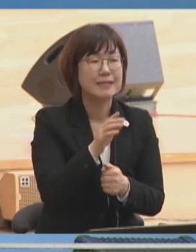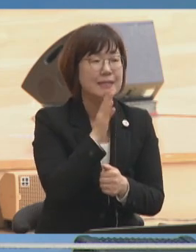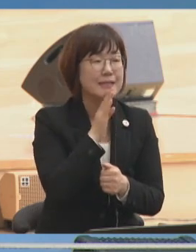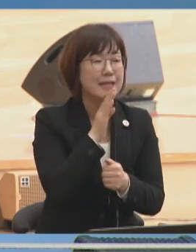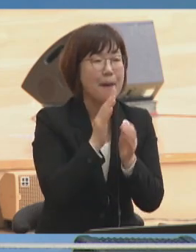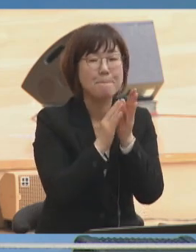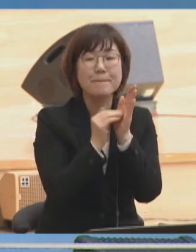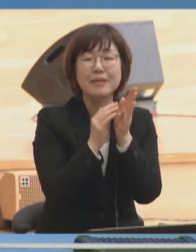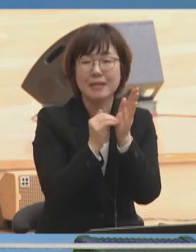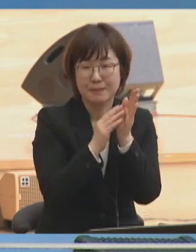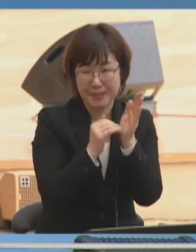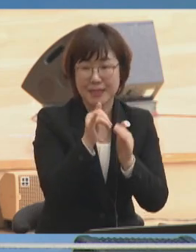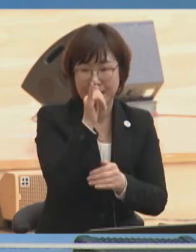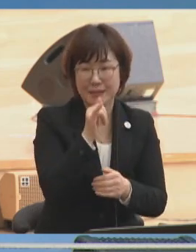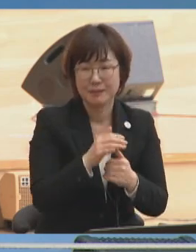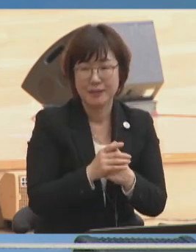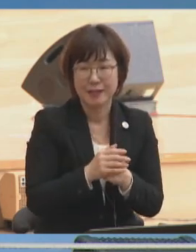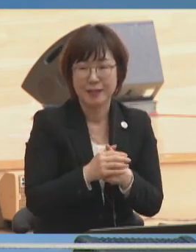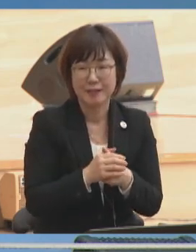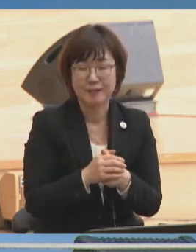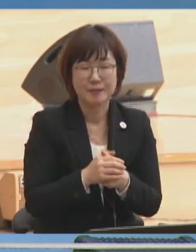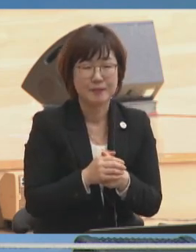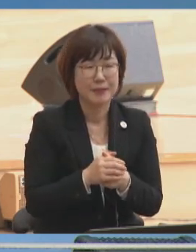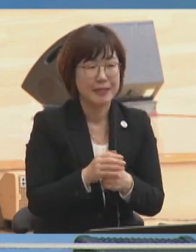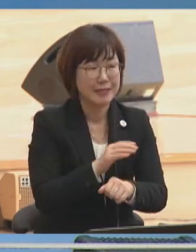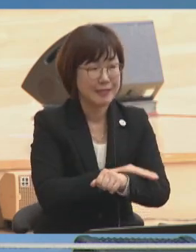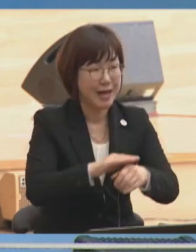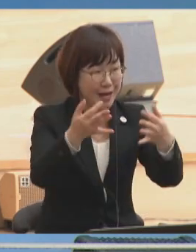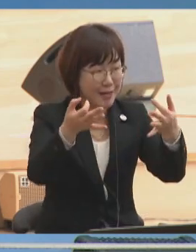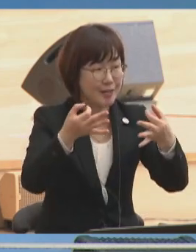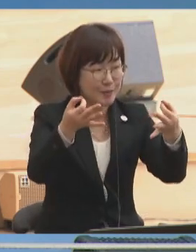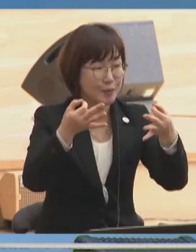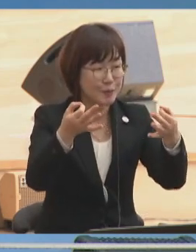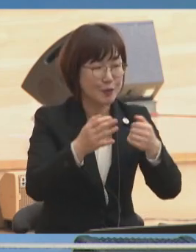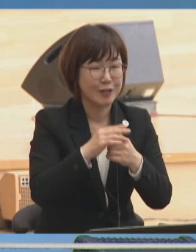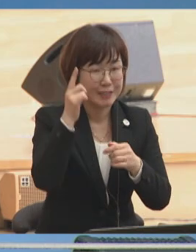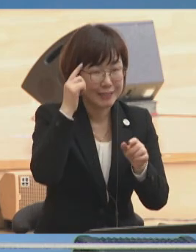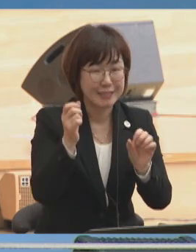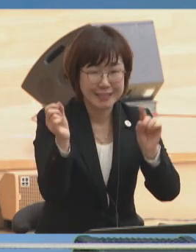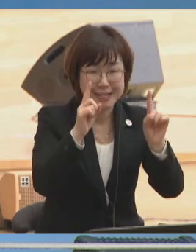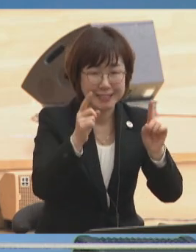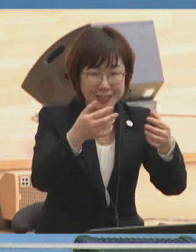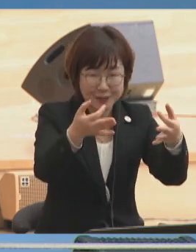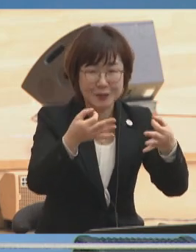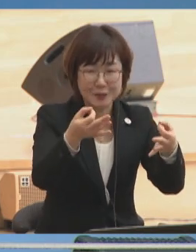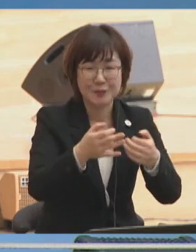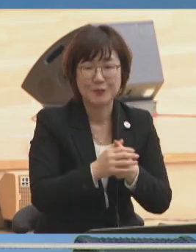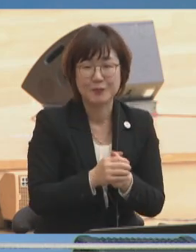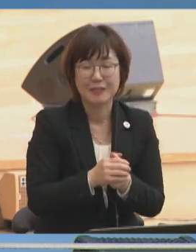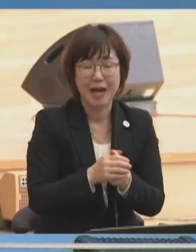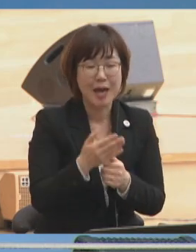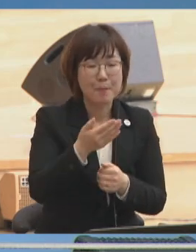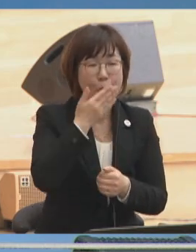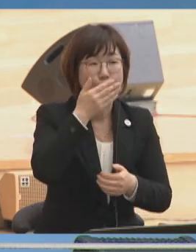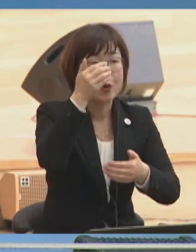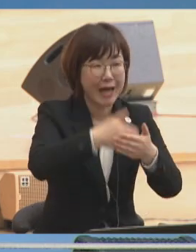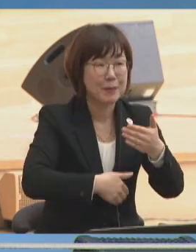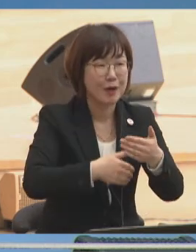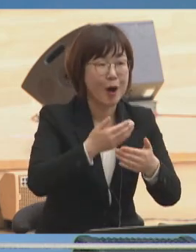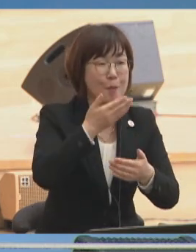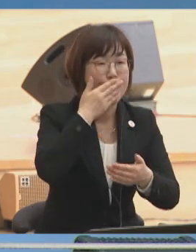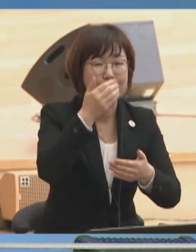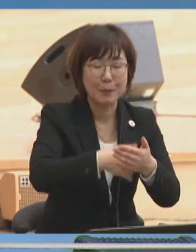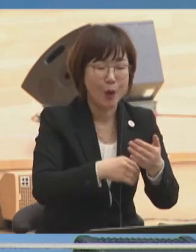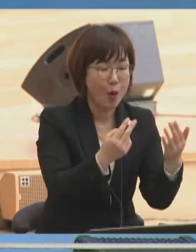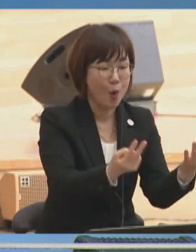비밀이 있어요. 자, 잘 따라오십시오. 정신 차려야 이게 따라올 수 있습니다. 자, 먹고 남은 것.